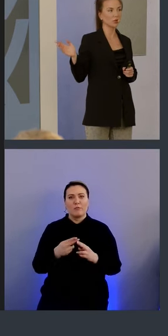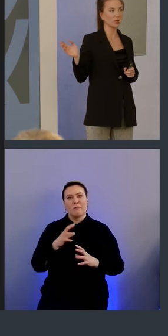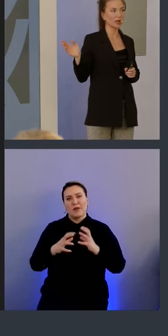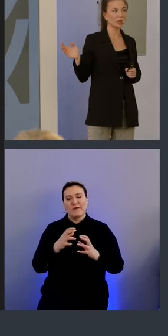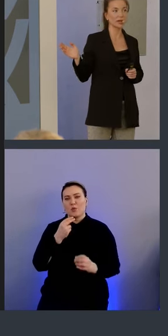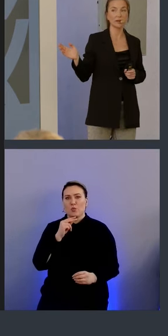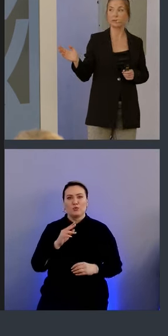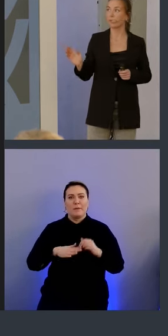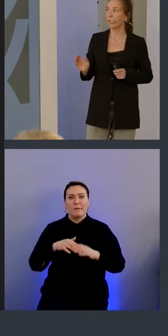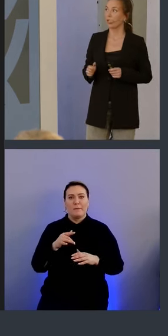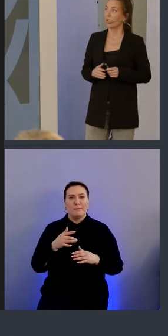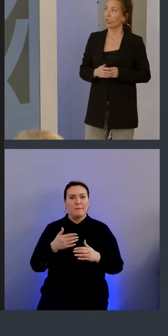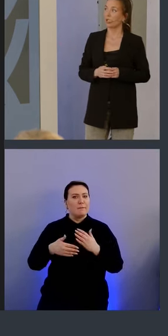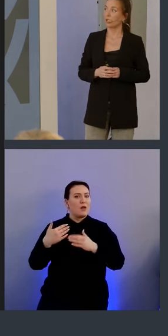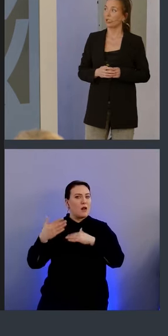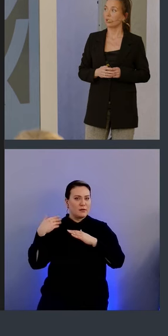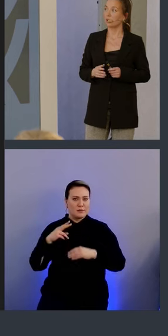мировые лучшие практики.